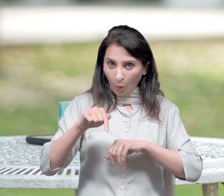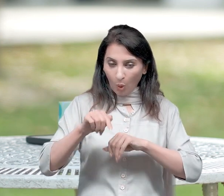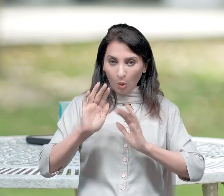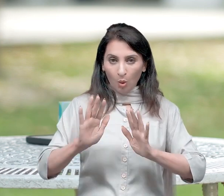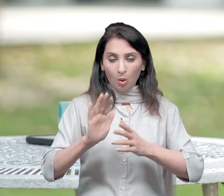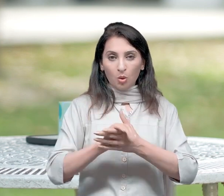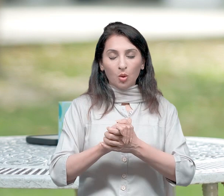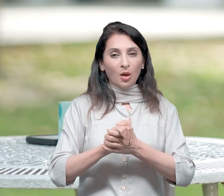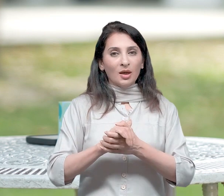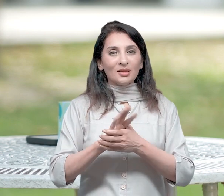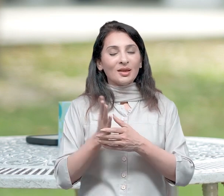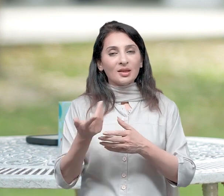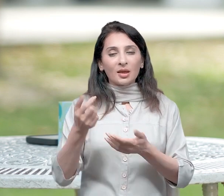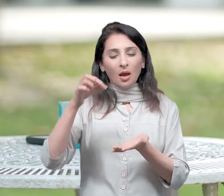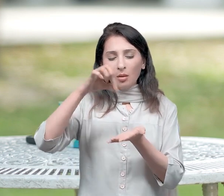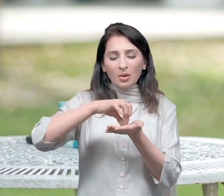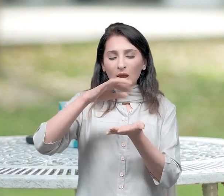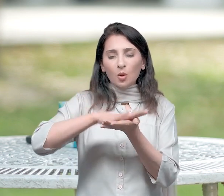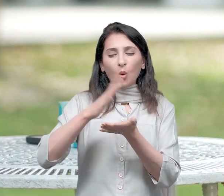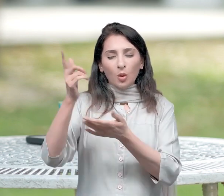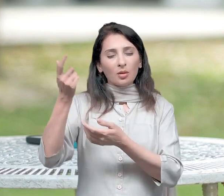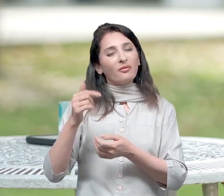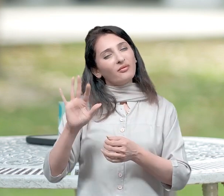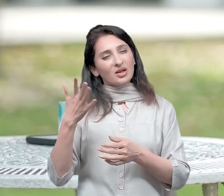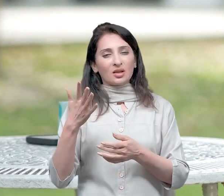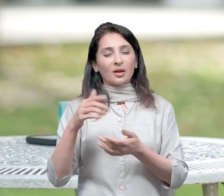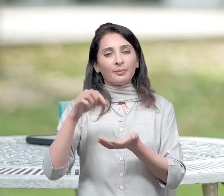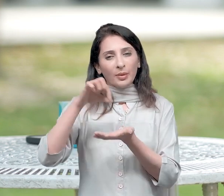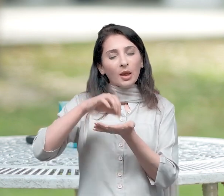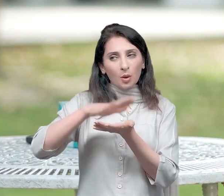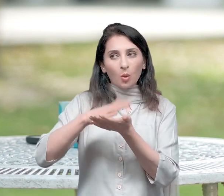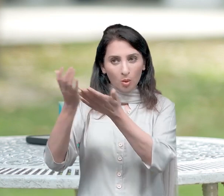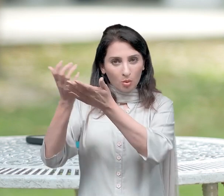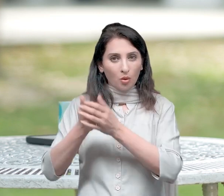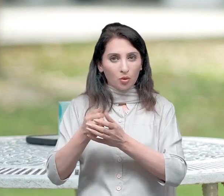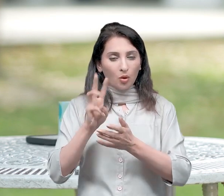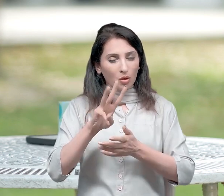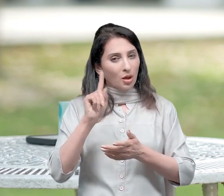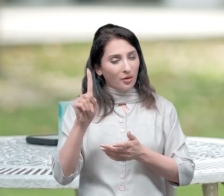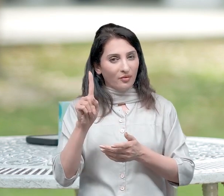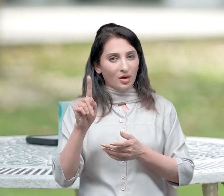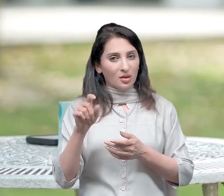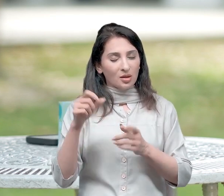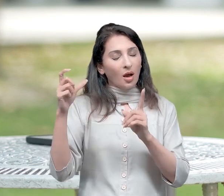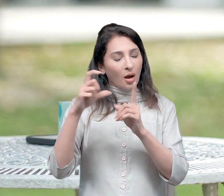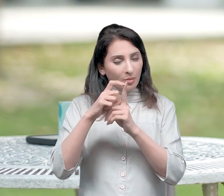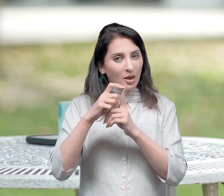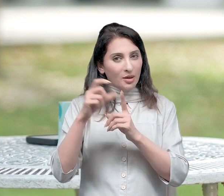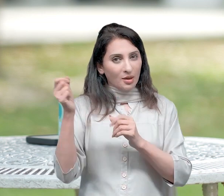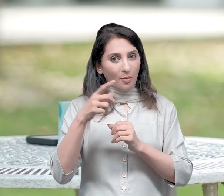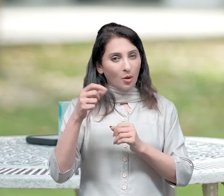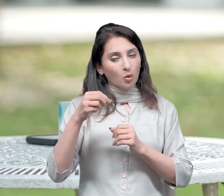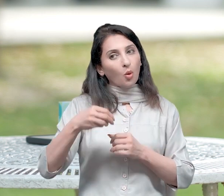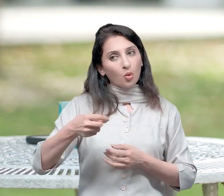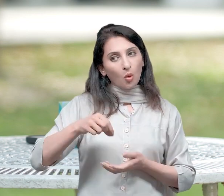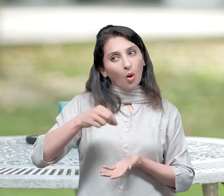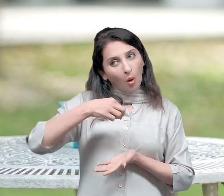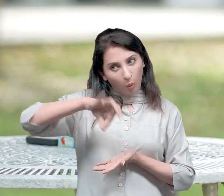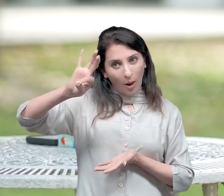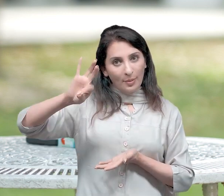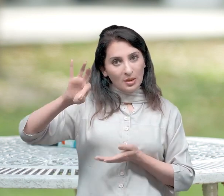میچورٹی از 31 دسمبر 2023۔ اب 31